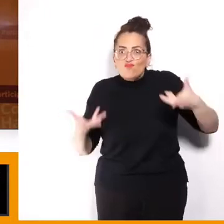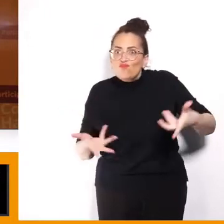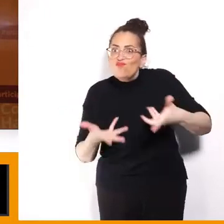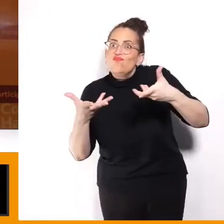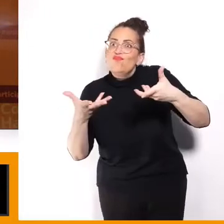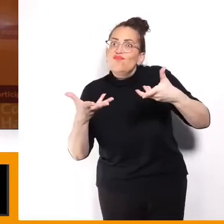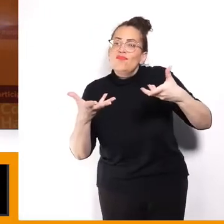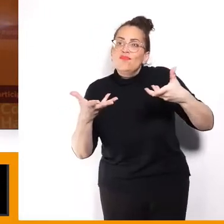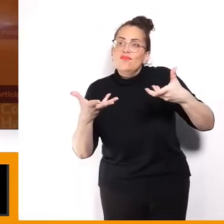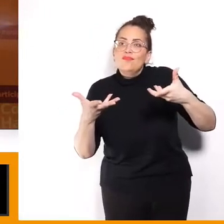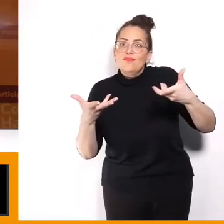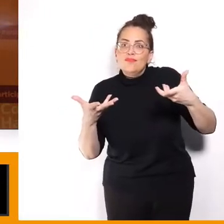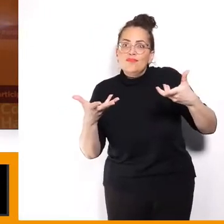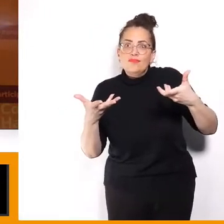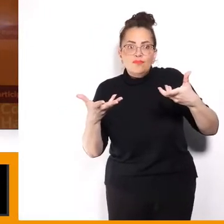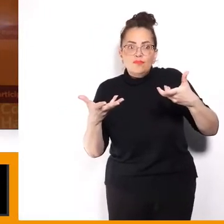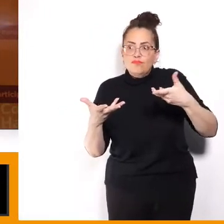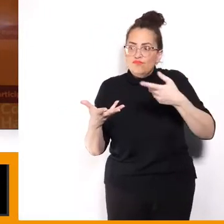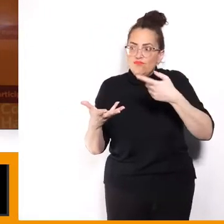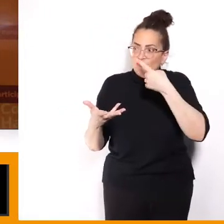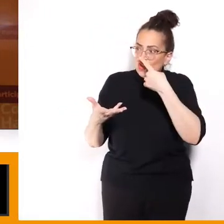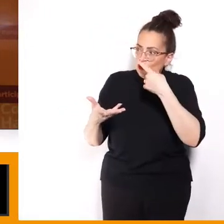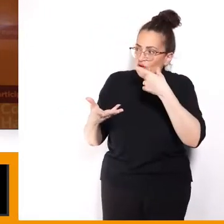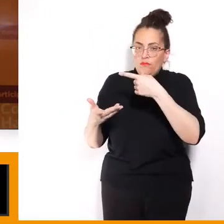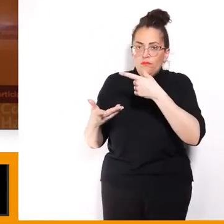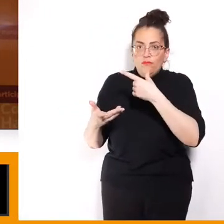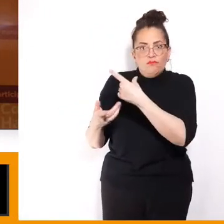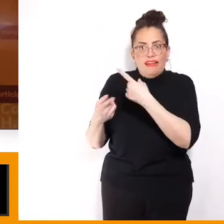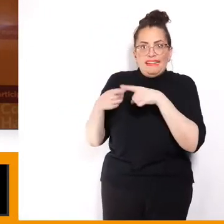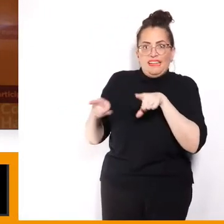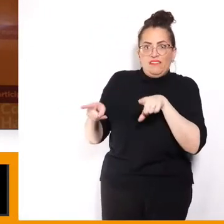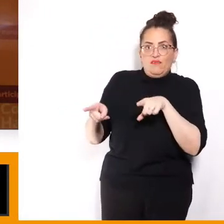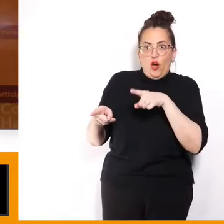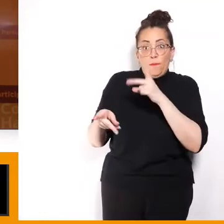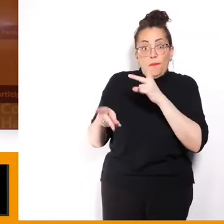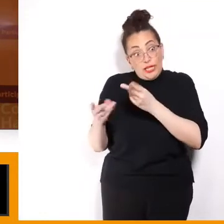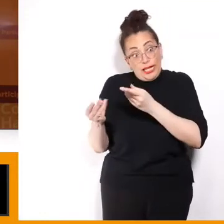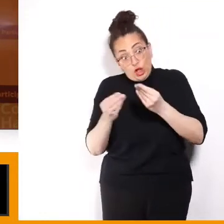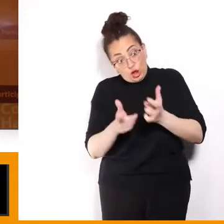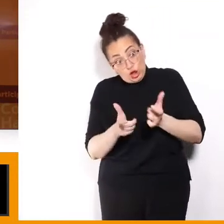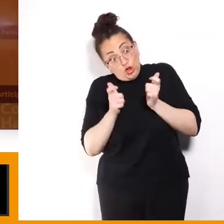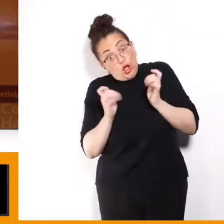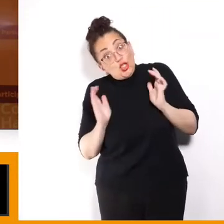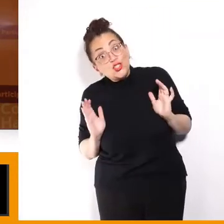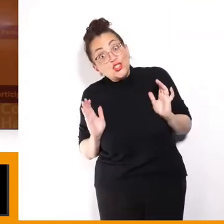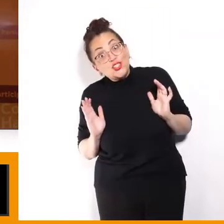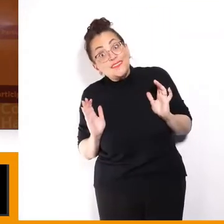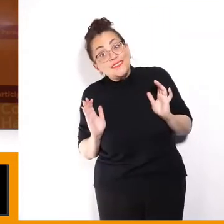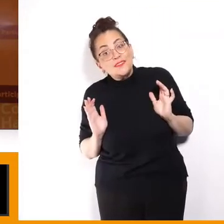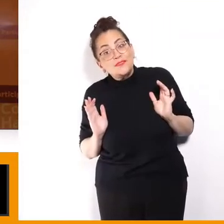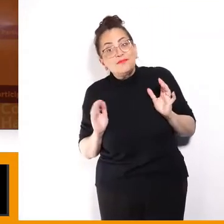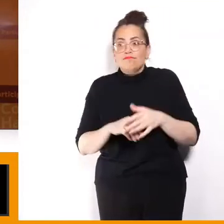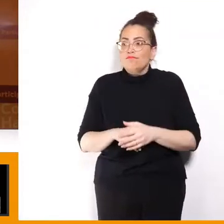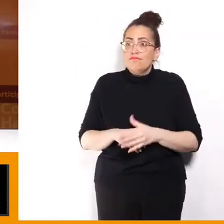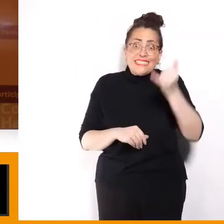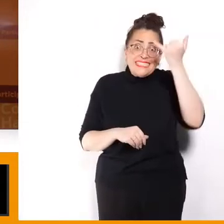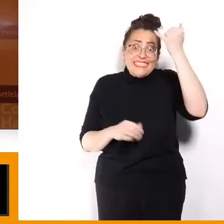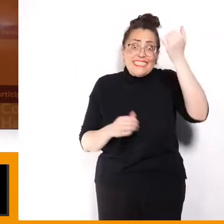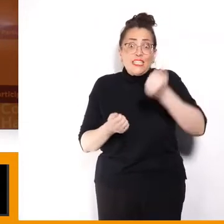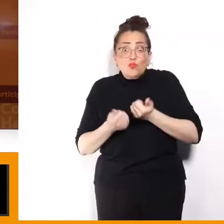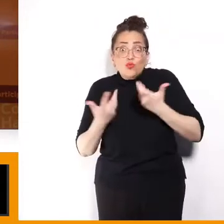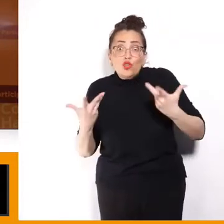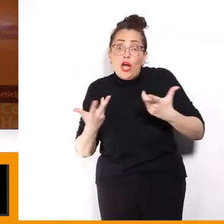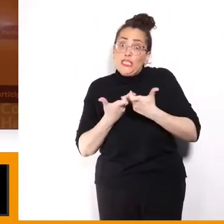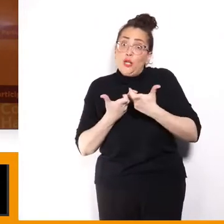cette différence devient aussi une opportunité pour l'entreprise. Moi, j'aime beaucoup aussi l'idée de mettre en valeur toutes les belles initiatives. Dans mon